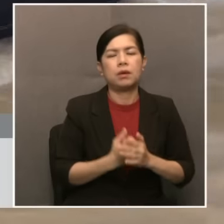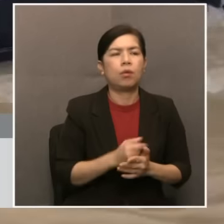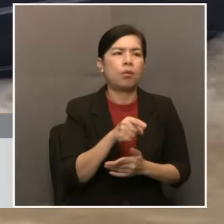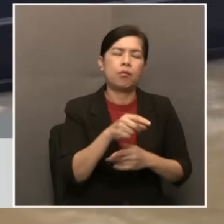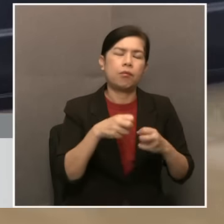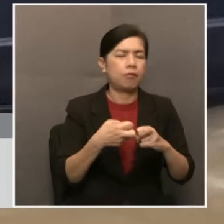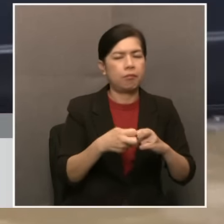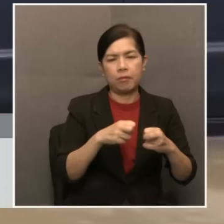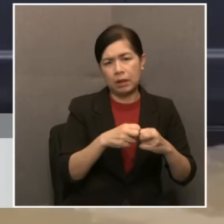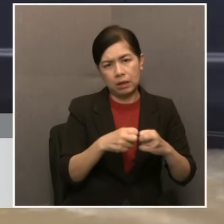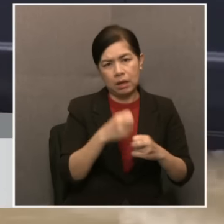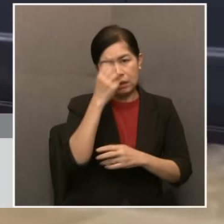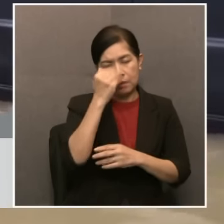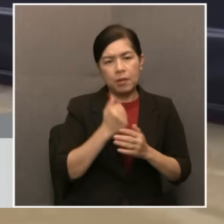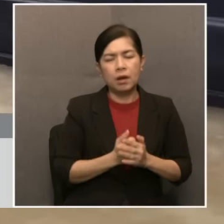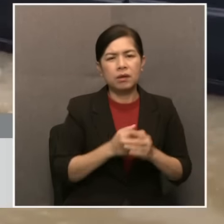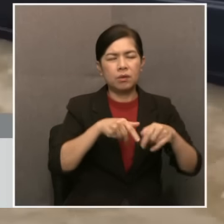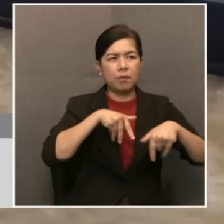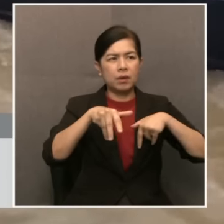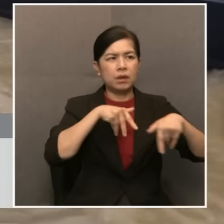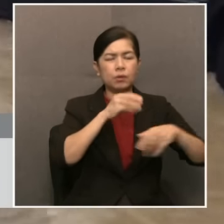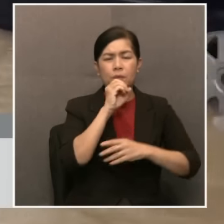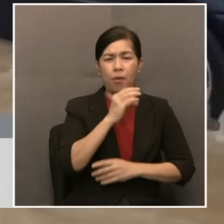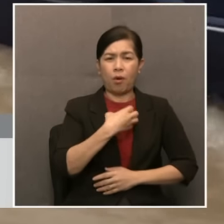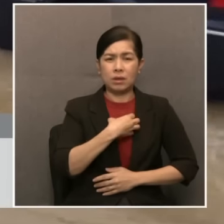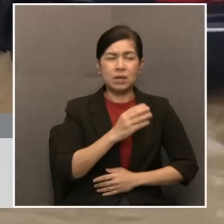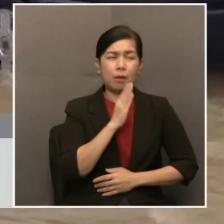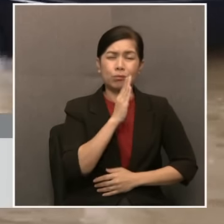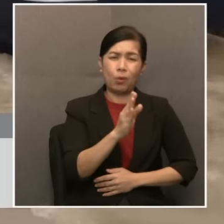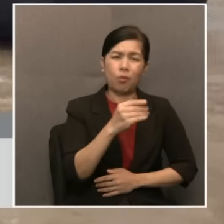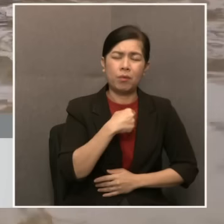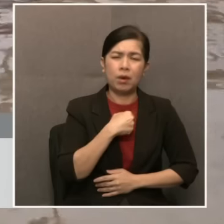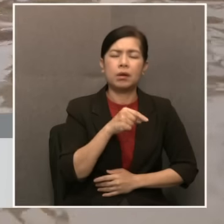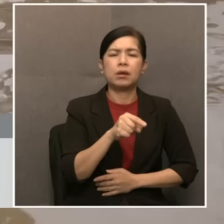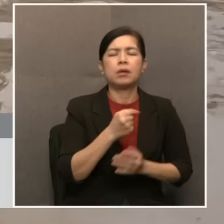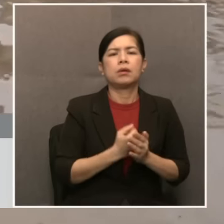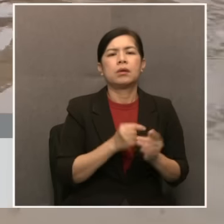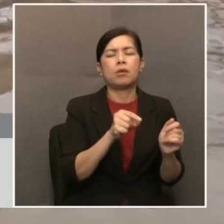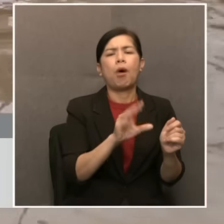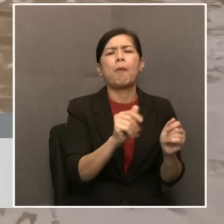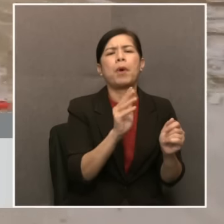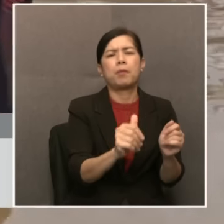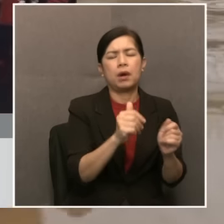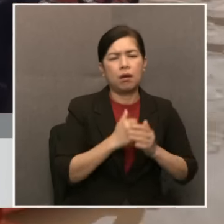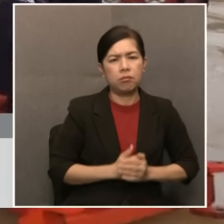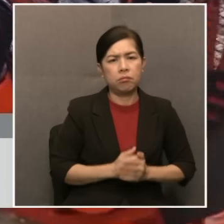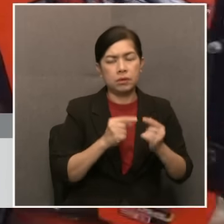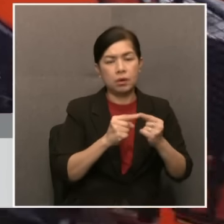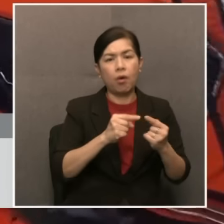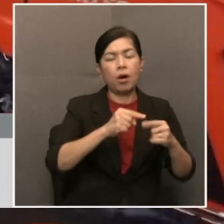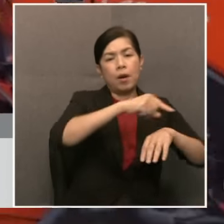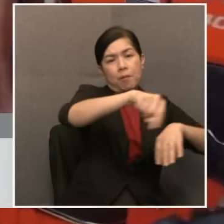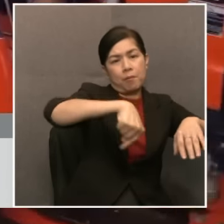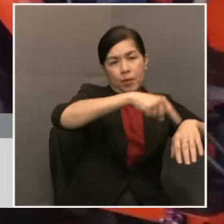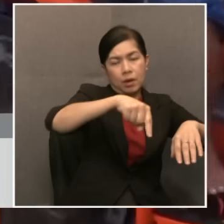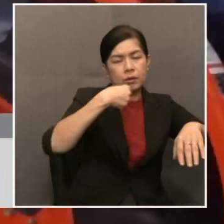นะคะหลายๆคนบอกว่าอยากจะเข้าไปในตัวเมืองเพราะว่าเดินทางมาได้แค่สะพานเมตตาเท่านั้นส่วนโซนเศรษฐกิจชั้นในของเมืองหาด